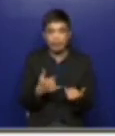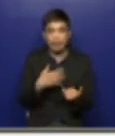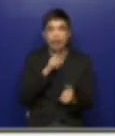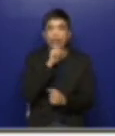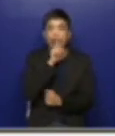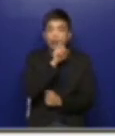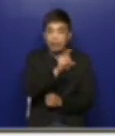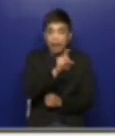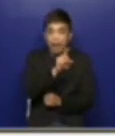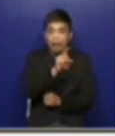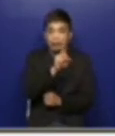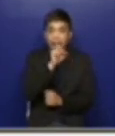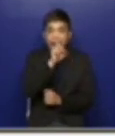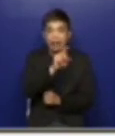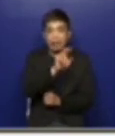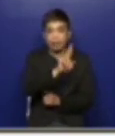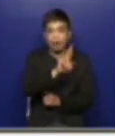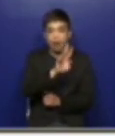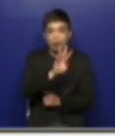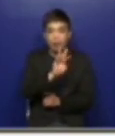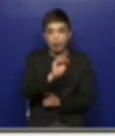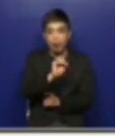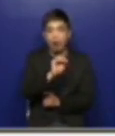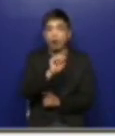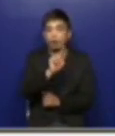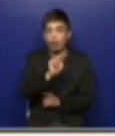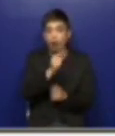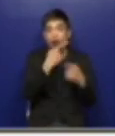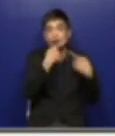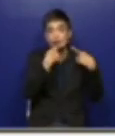ถามข้อมูลกับท่านรัฐมนตรีเพื่อตอบในสิ่ง